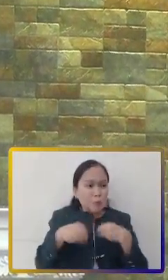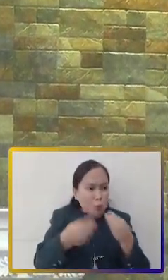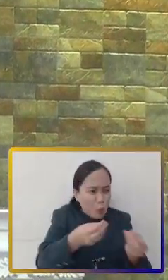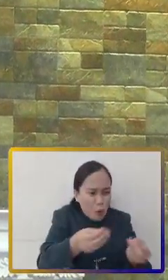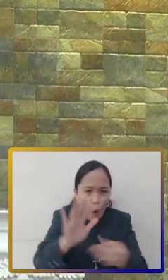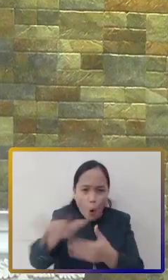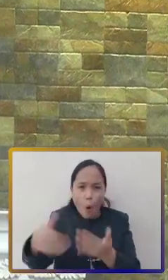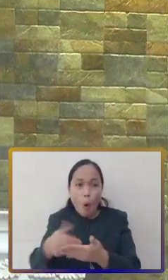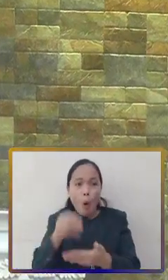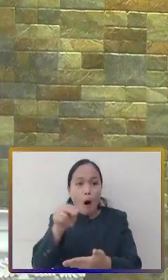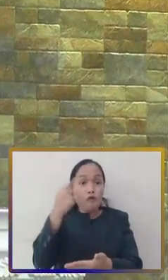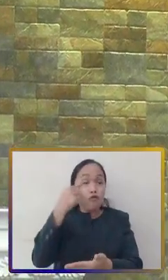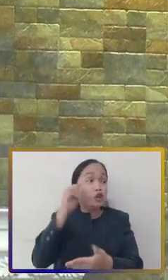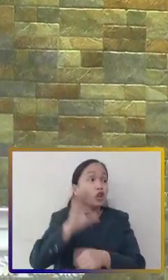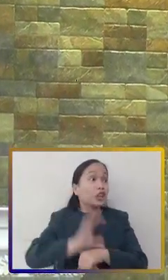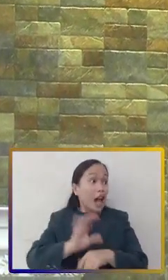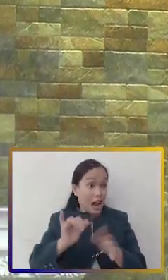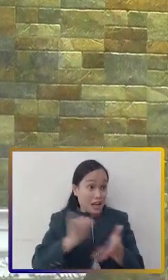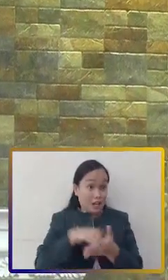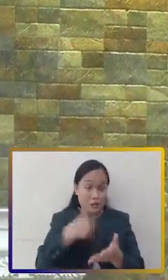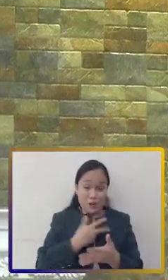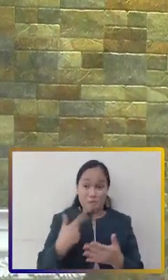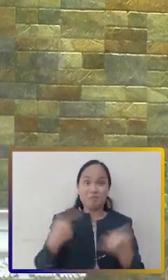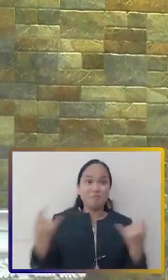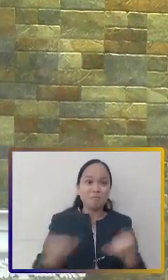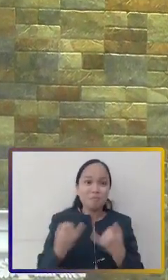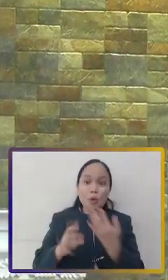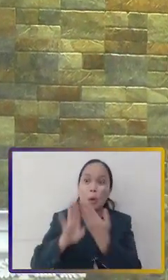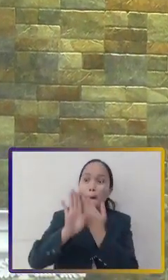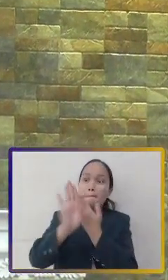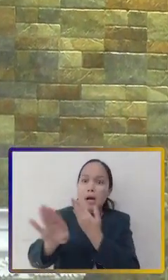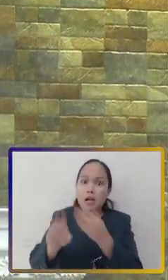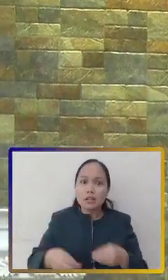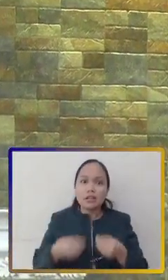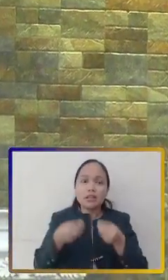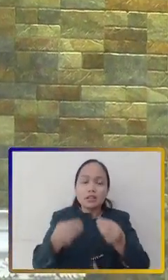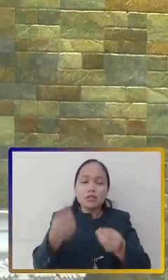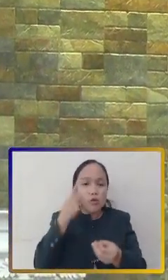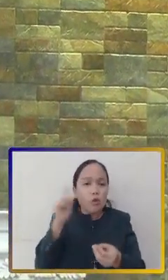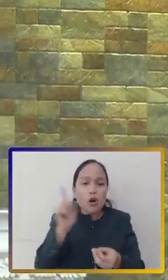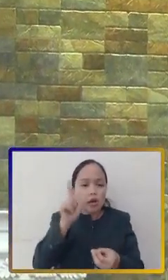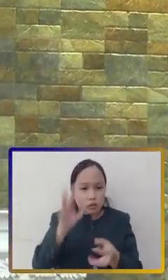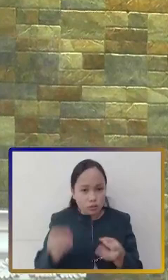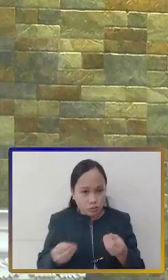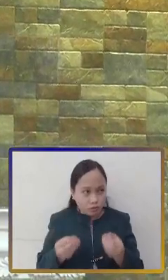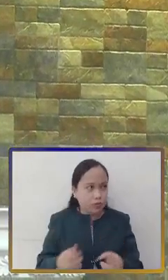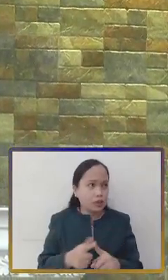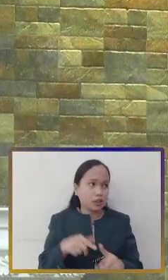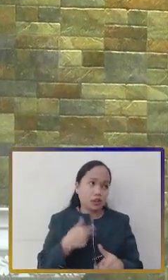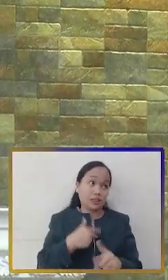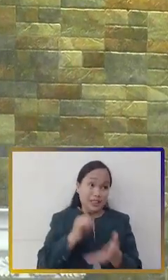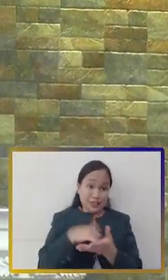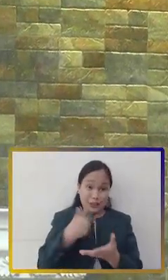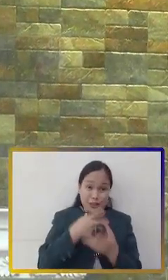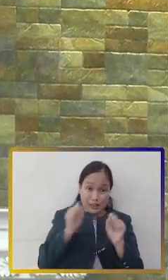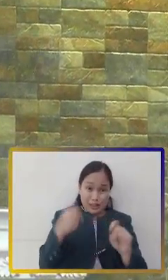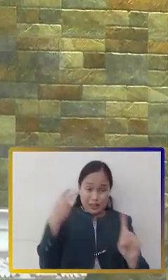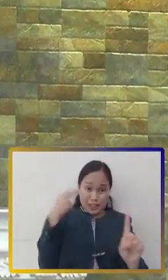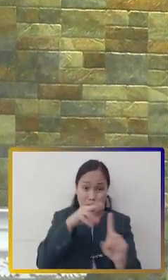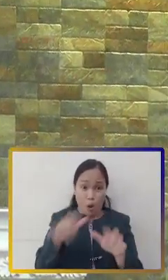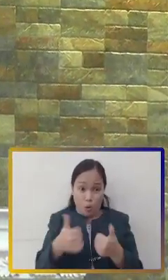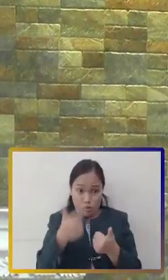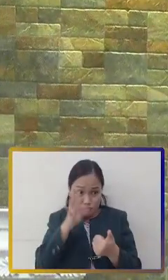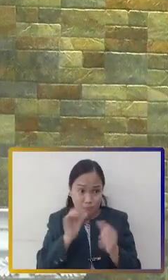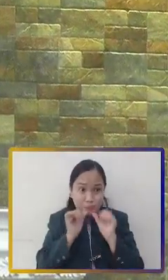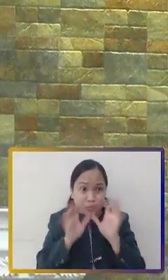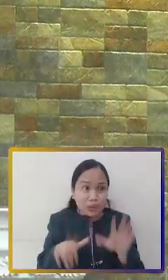how we have that joy on giving back kung ano yung pinupay ng Panginoon. Nakikita natin ngayon, mga kapatid, kung gaano tayo pinagpapala ng